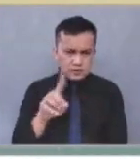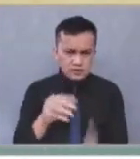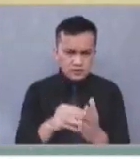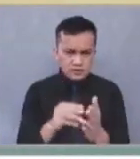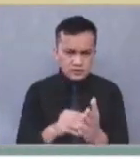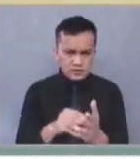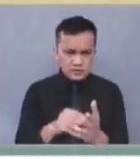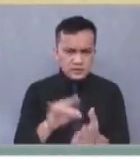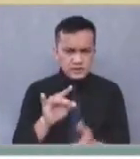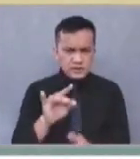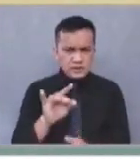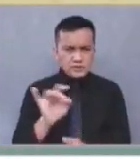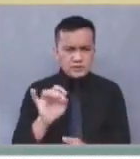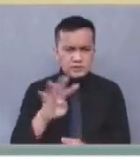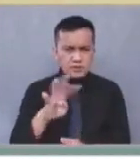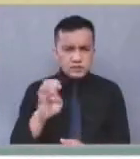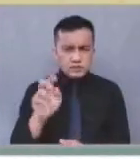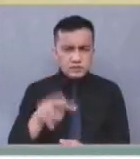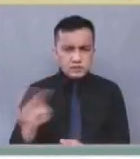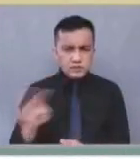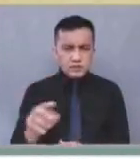51,811,422 na.